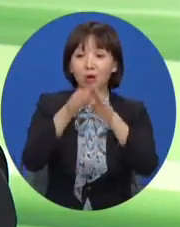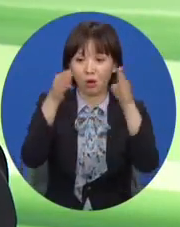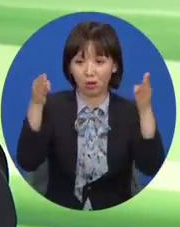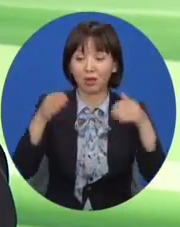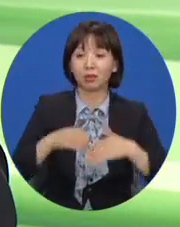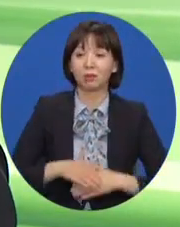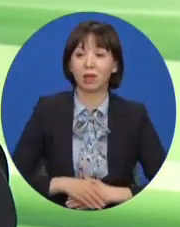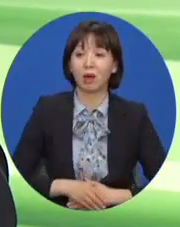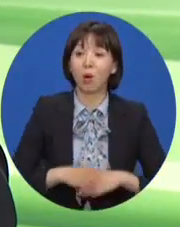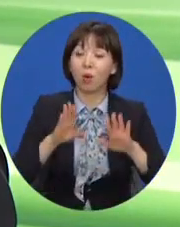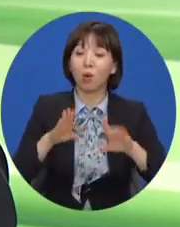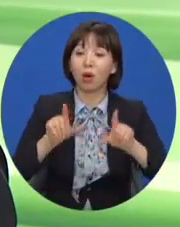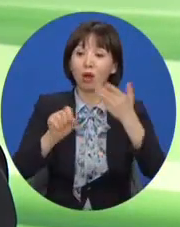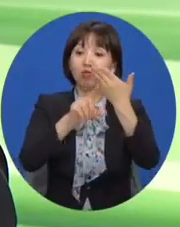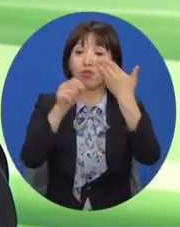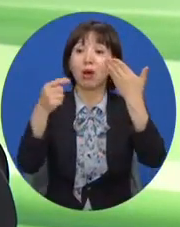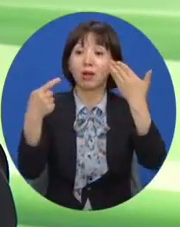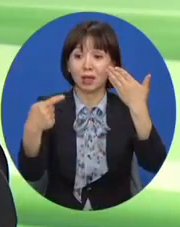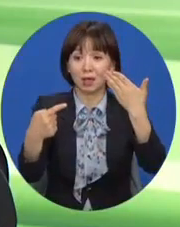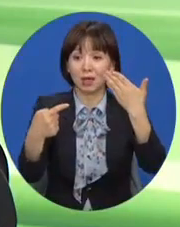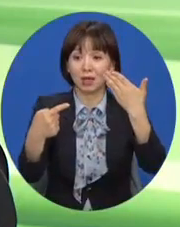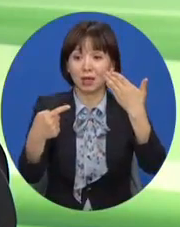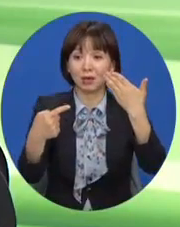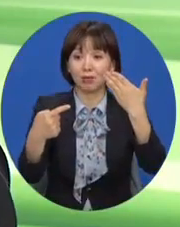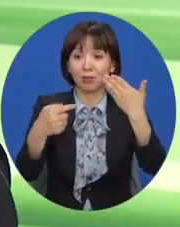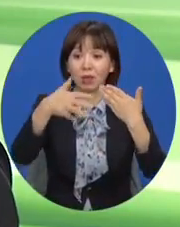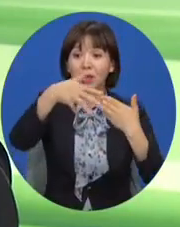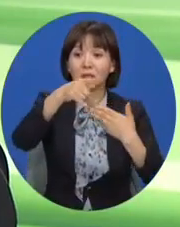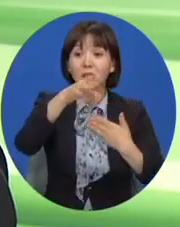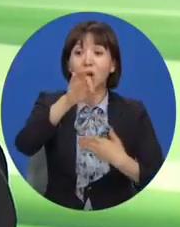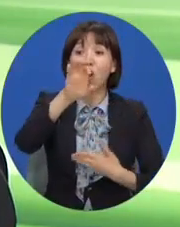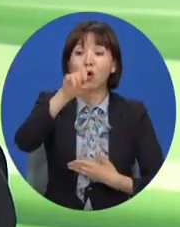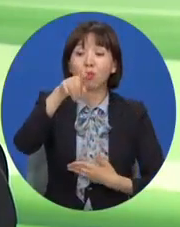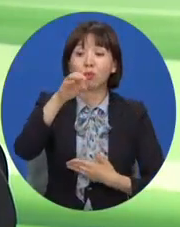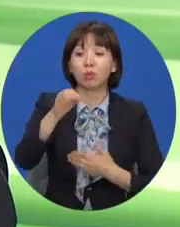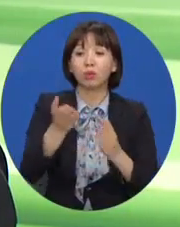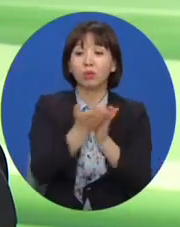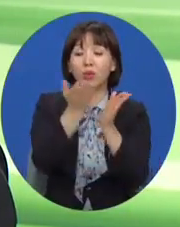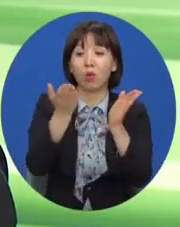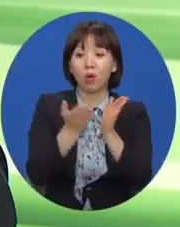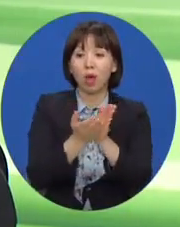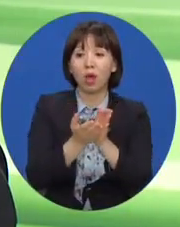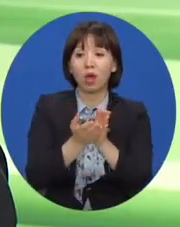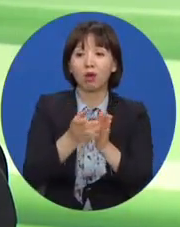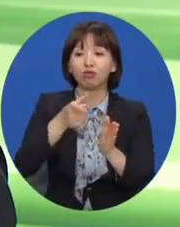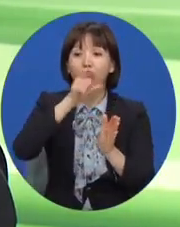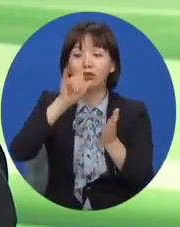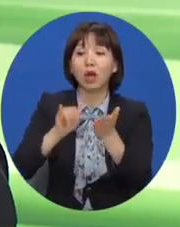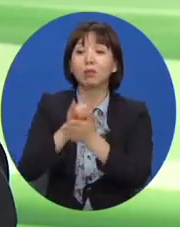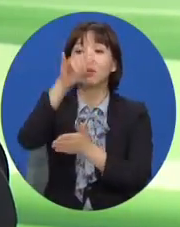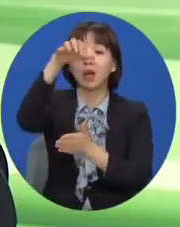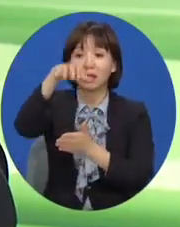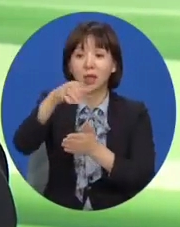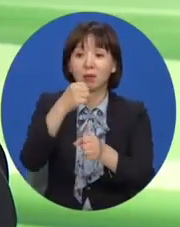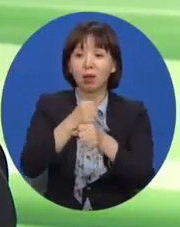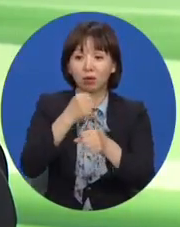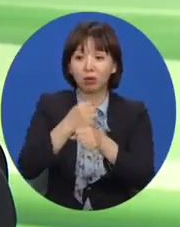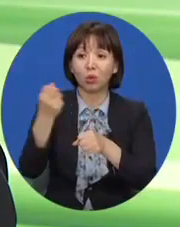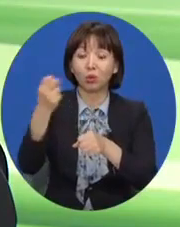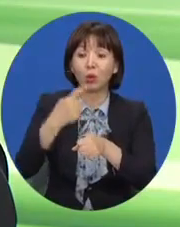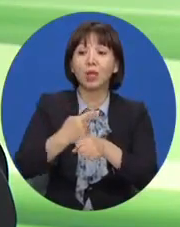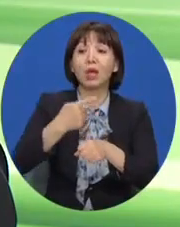겁니다. 금년도 9월 1일에 청풍호의 그 수상 비행장이 또 준공이 됩니다. 또